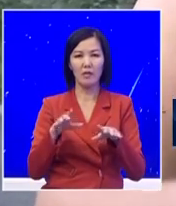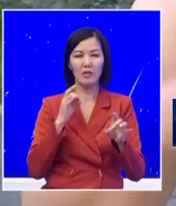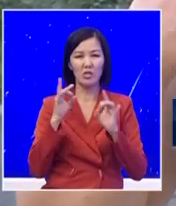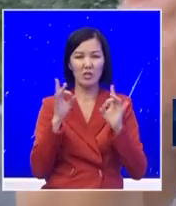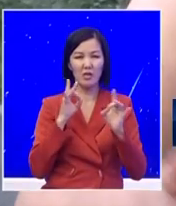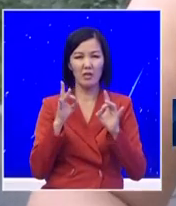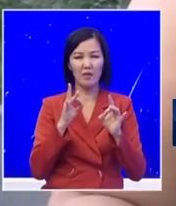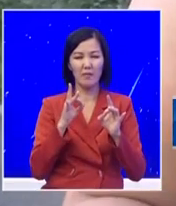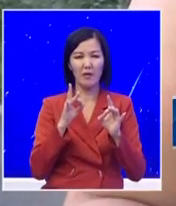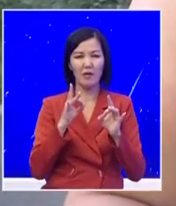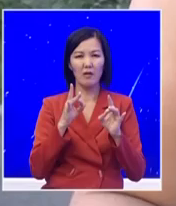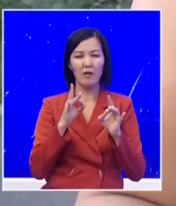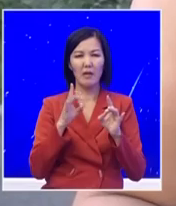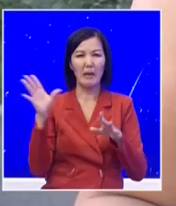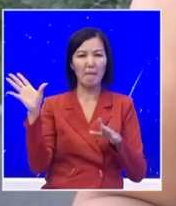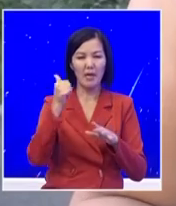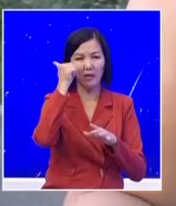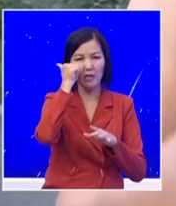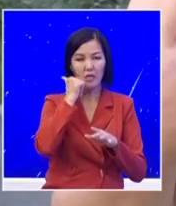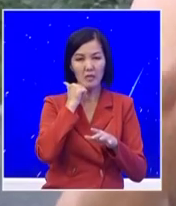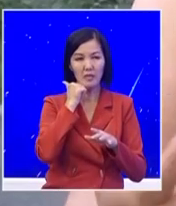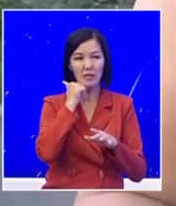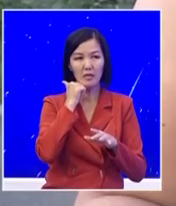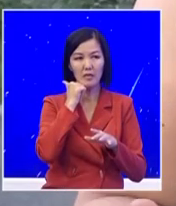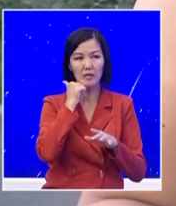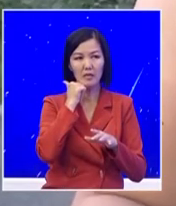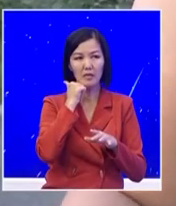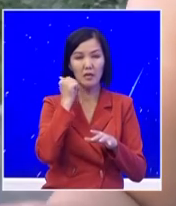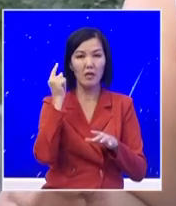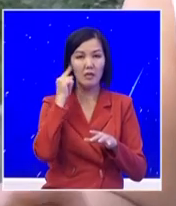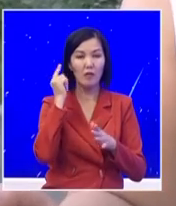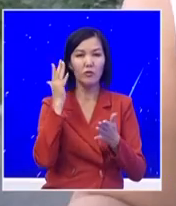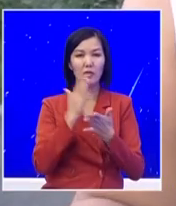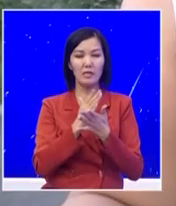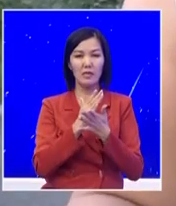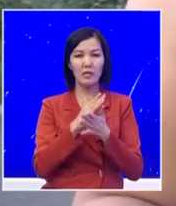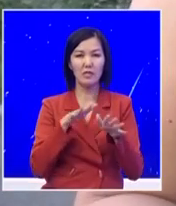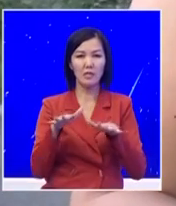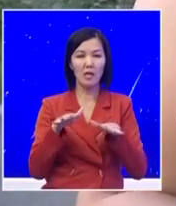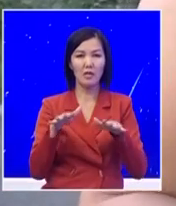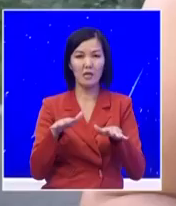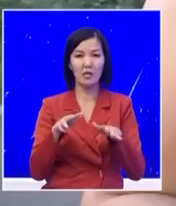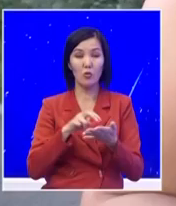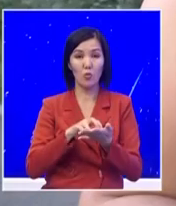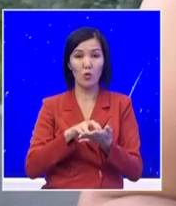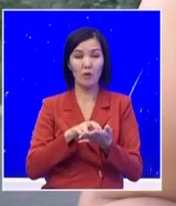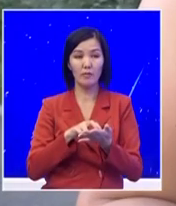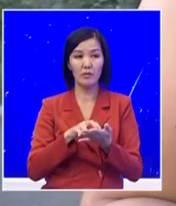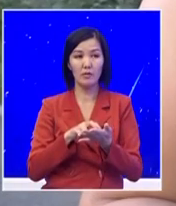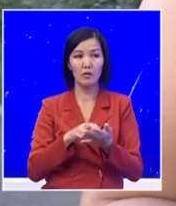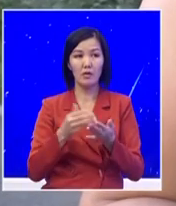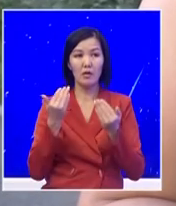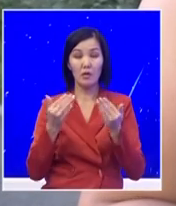шиқылдап, жаңа ремендерінің бәрі ескірген ғой. Соның дауысы естіліп атады, прям селкілдеп. Қорқамыз, амал жоқ, енді